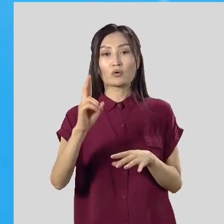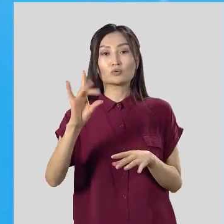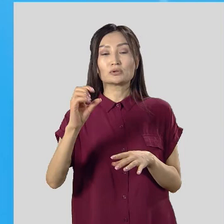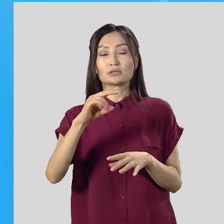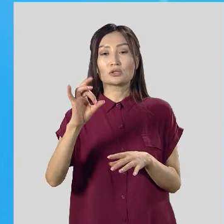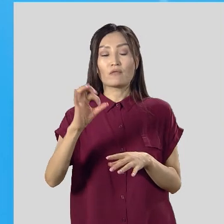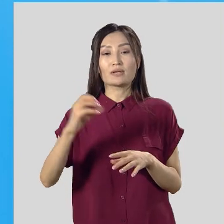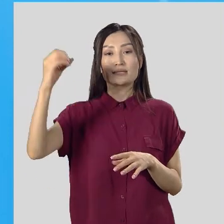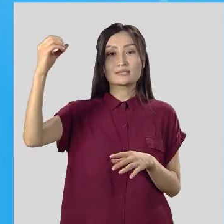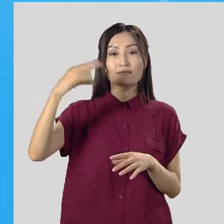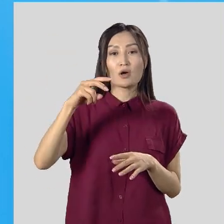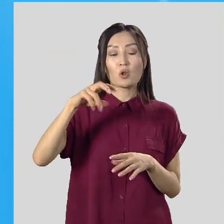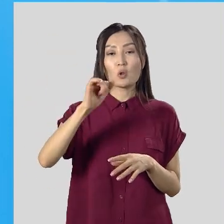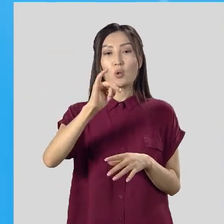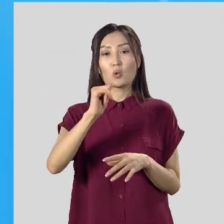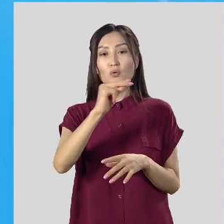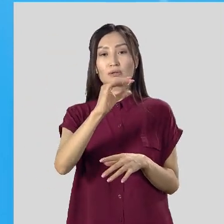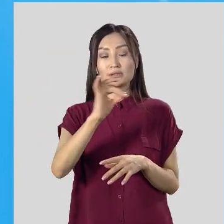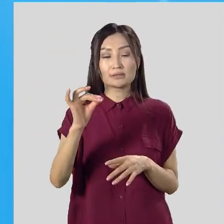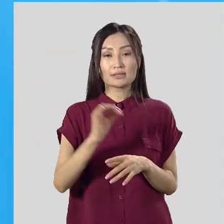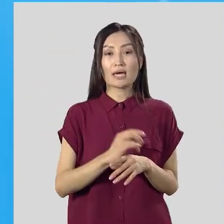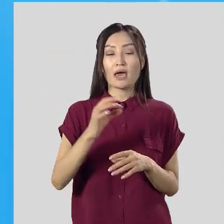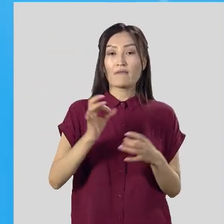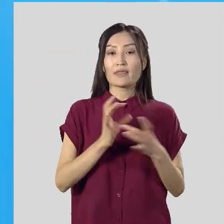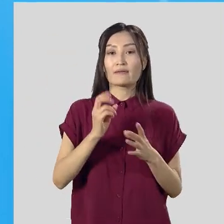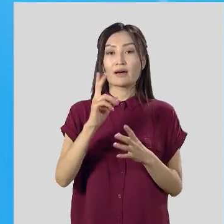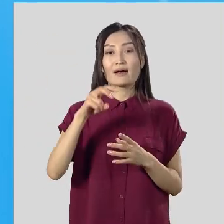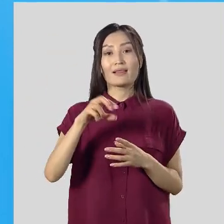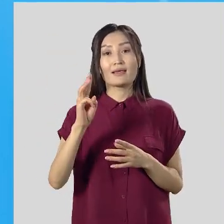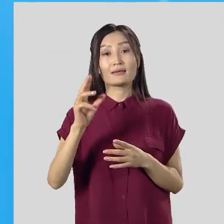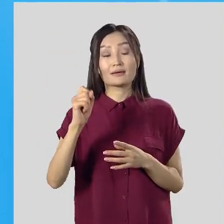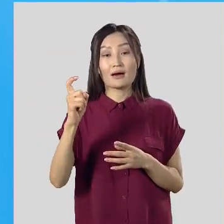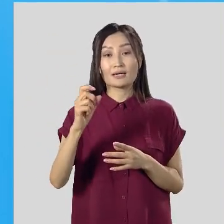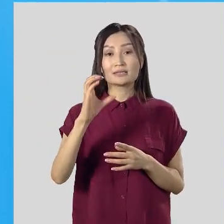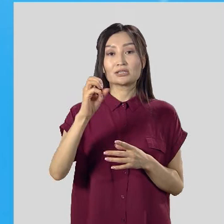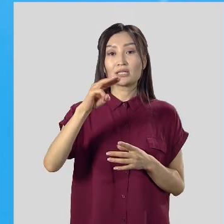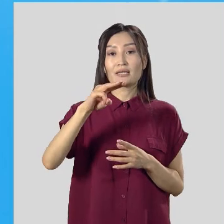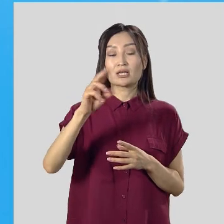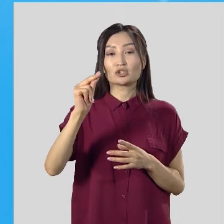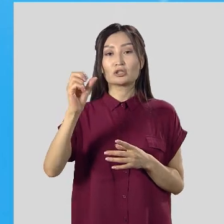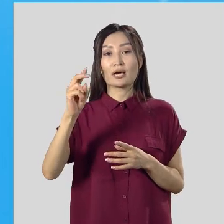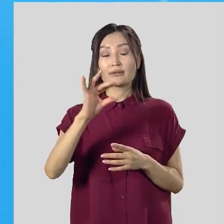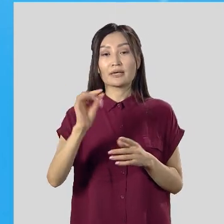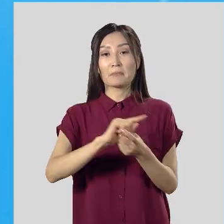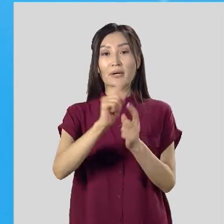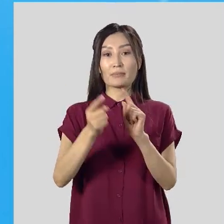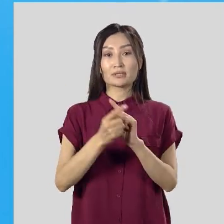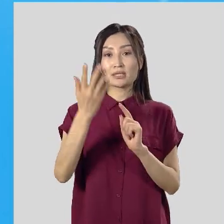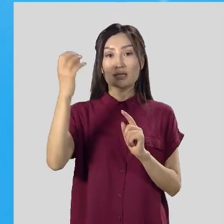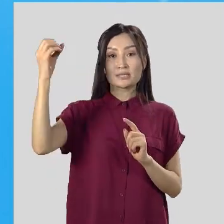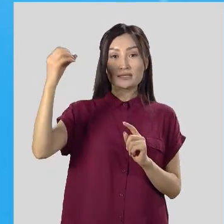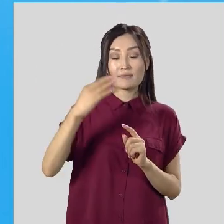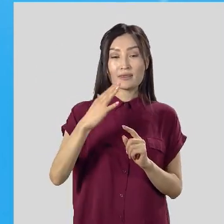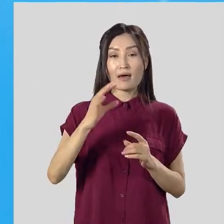световых лучей на сетчатку глаза. В нервных клетках сетчатки происходит преобразование света